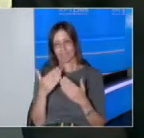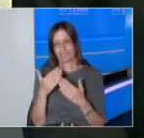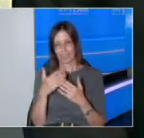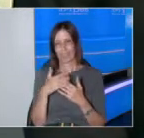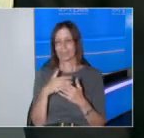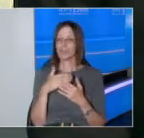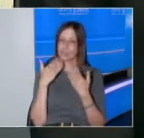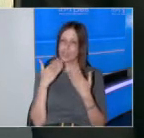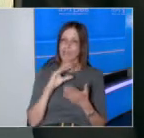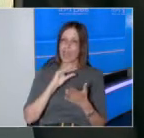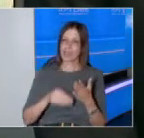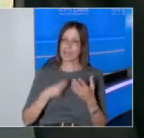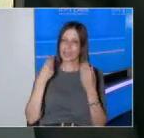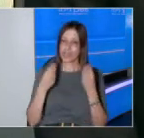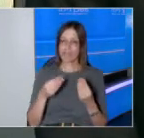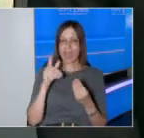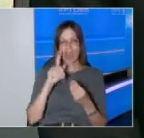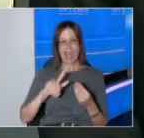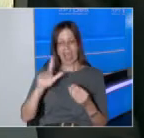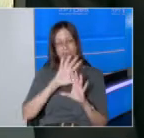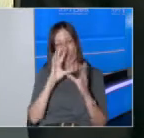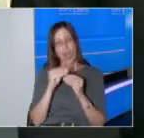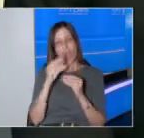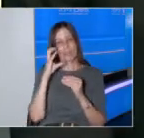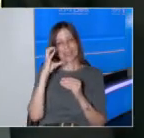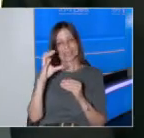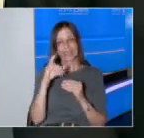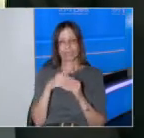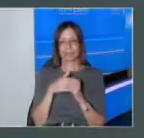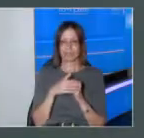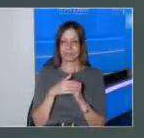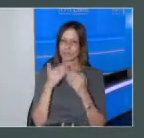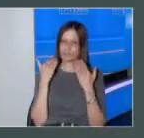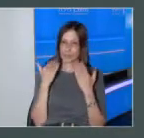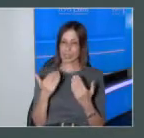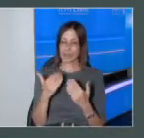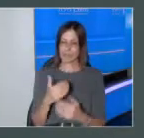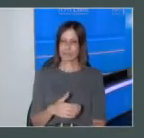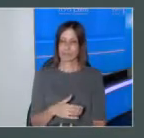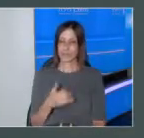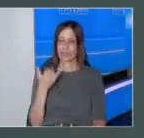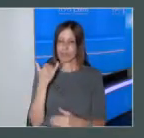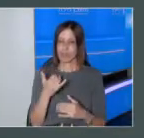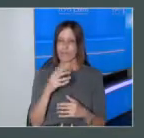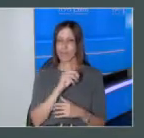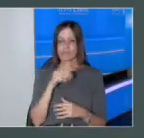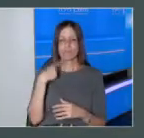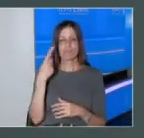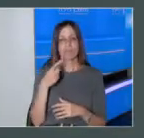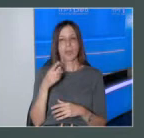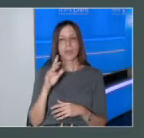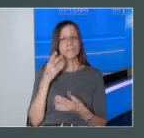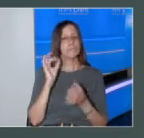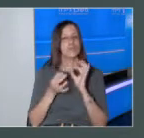רבה, וחתימה טובה לך ולכל המעטינים של הערוץ. תודה. תודה רבה. אנחנו עכשיו לנושא הזה, משפט